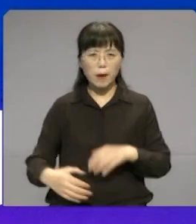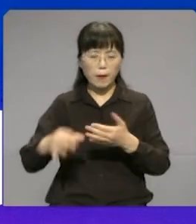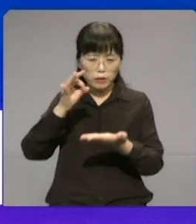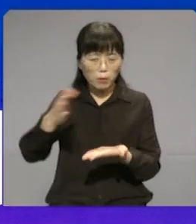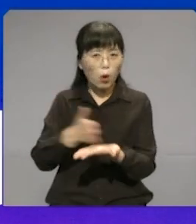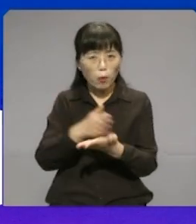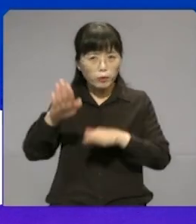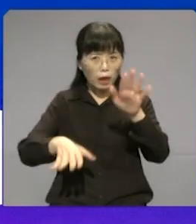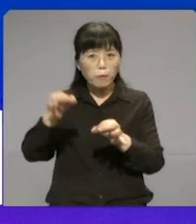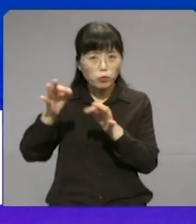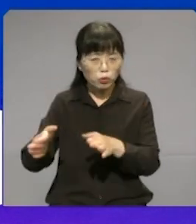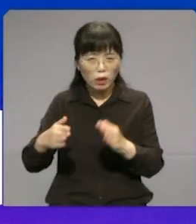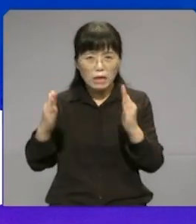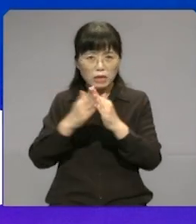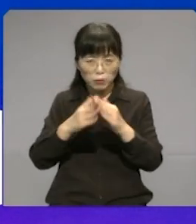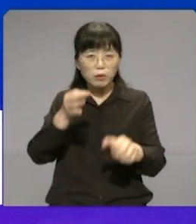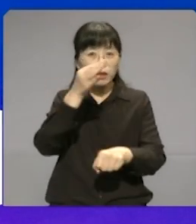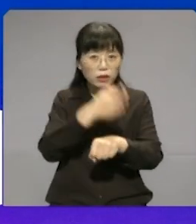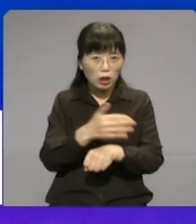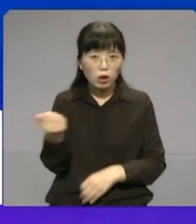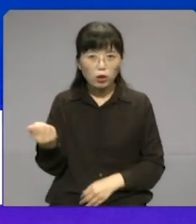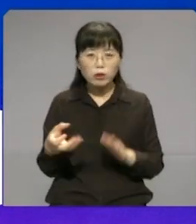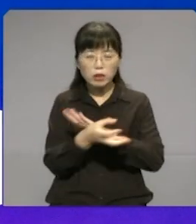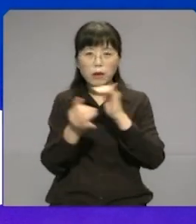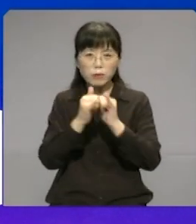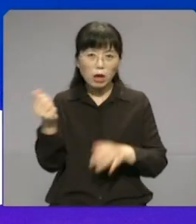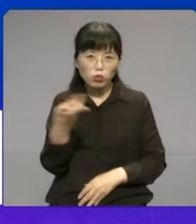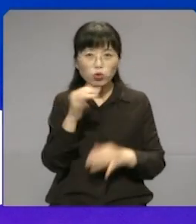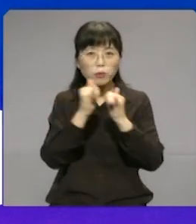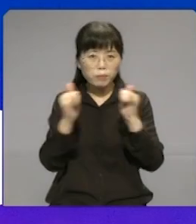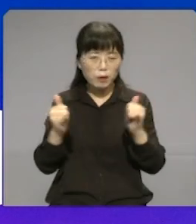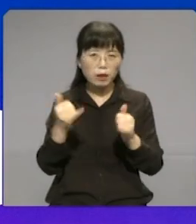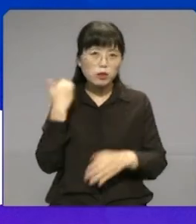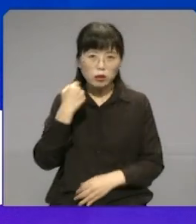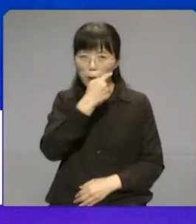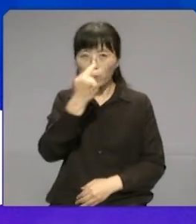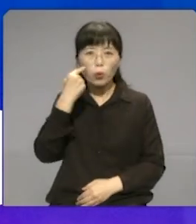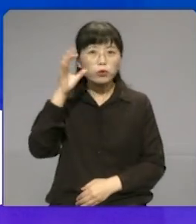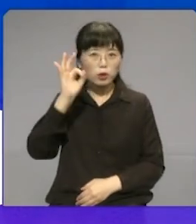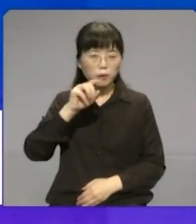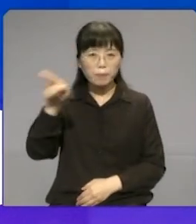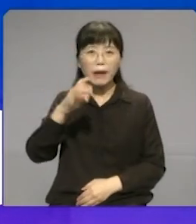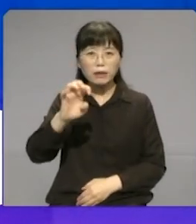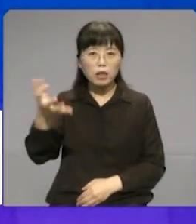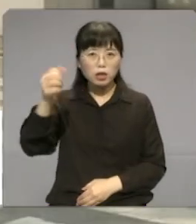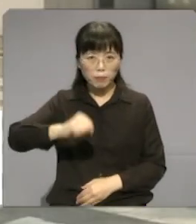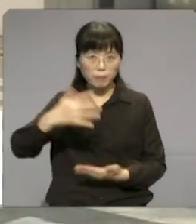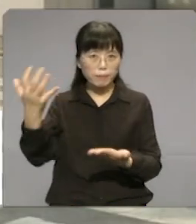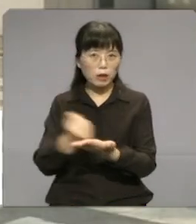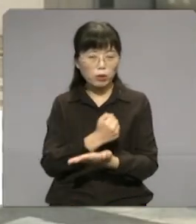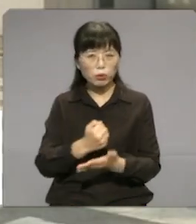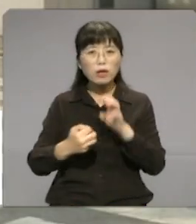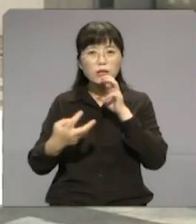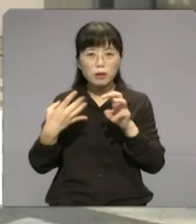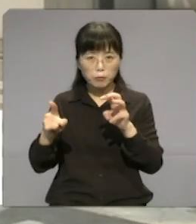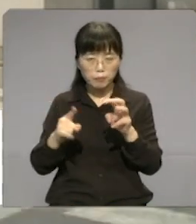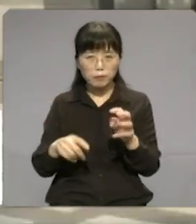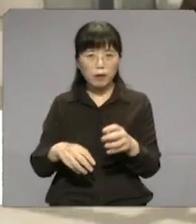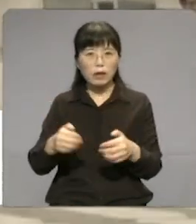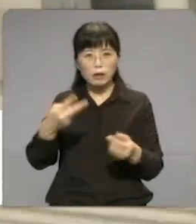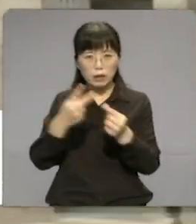무자본 갭 투기로 다세대 주택을 사들여 세입자 수십 명의 전세 보증금 140억여 원을 가로챈